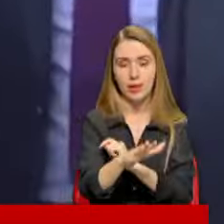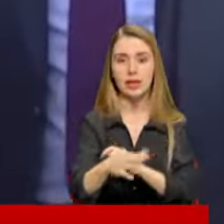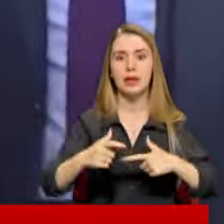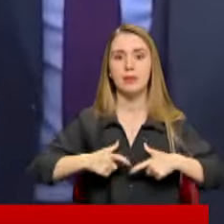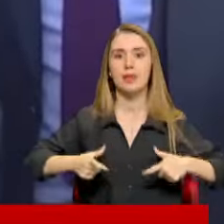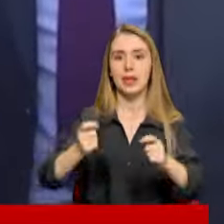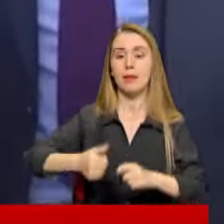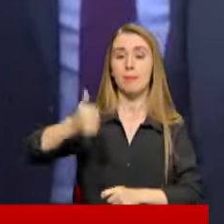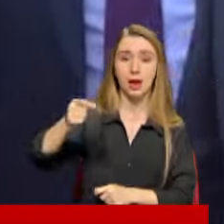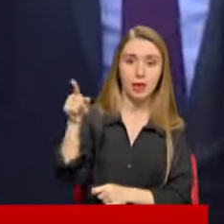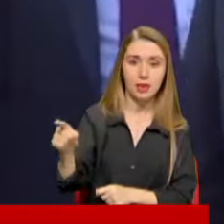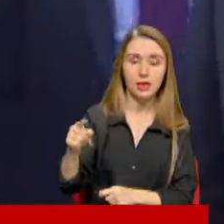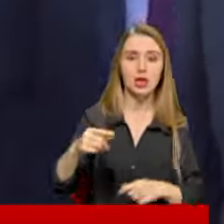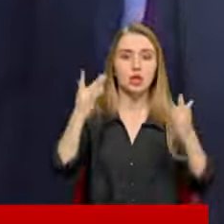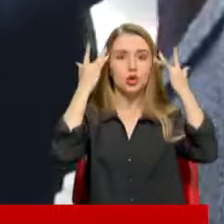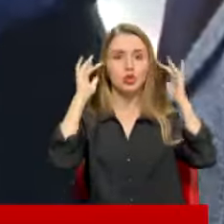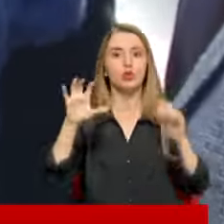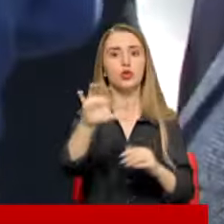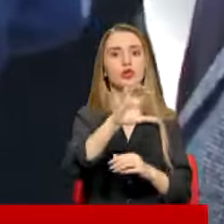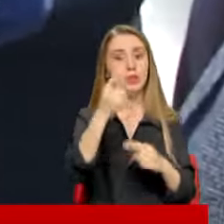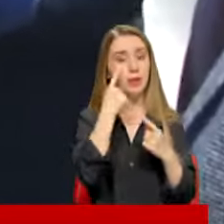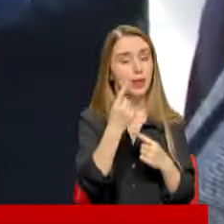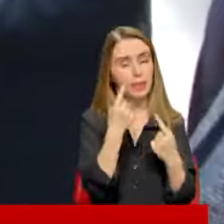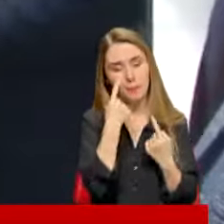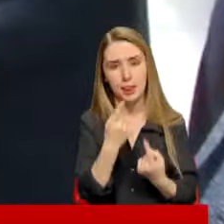Milli Eğitim bakanlığıyla Kültür ve Turizm Bakanlığı'nda